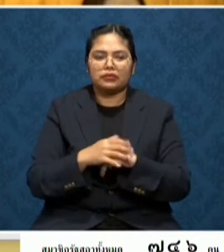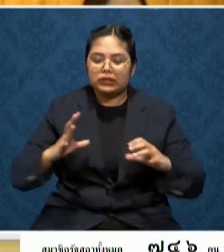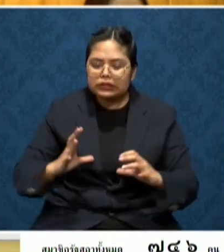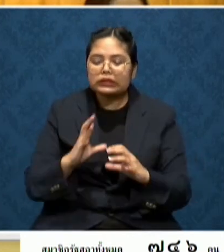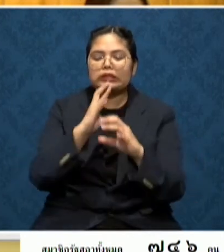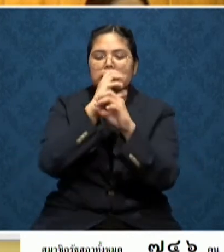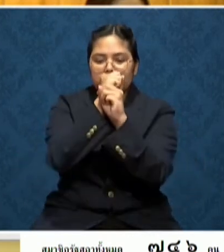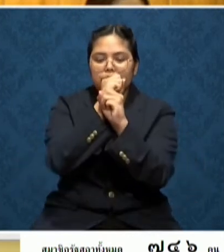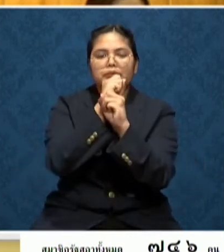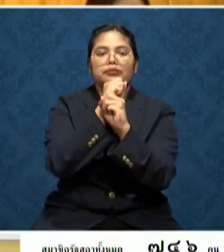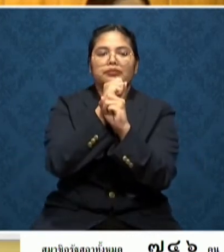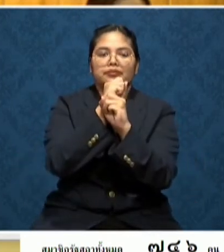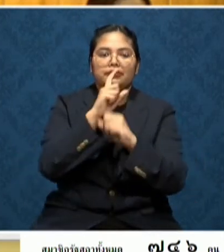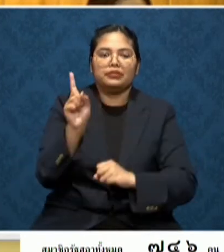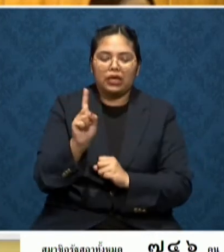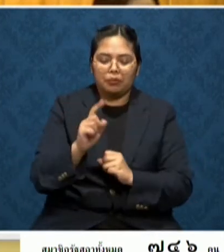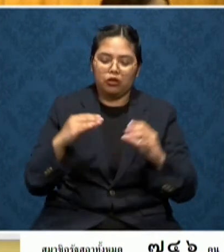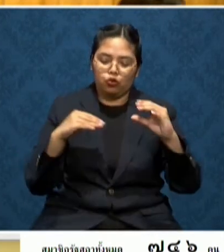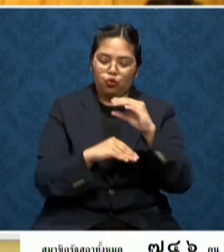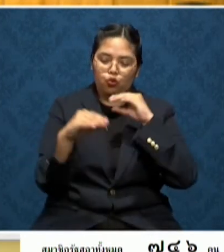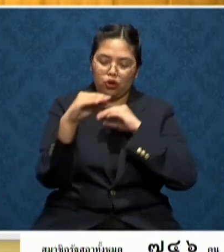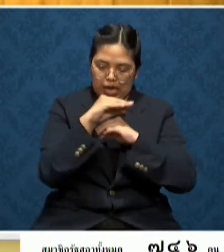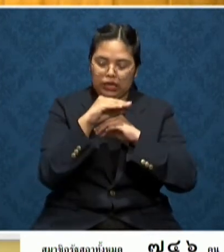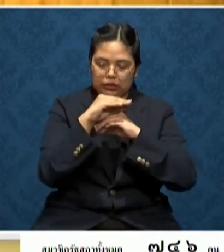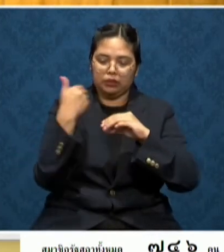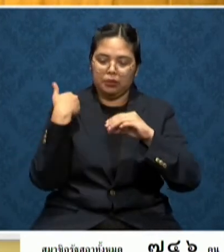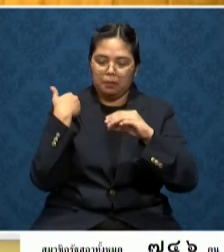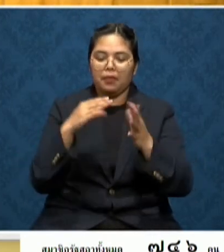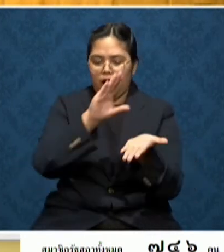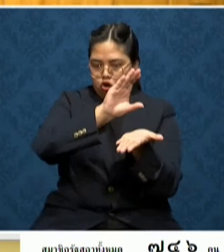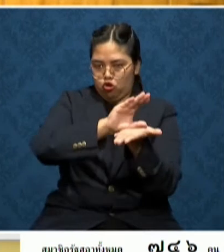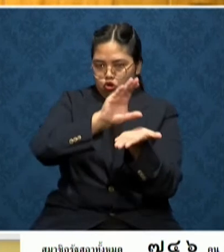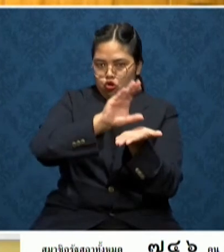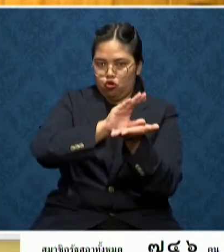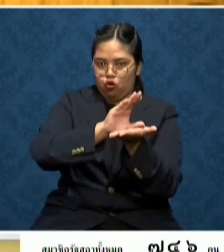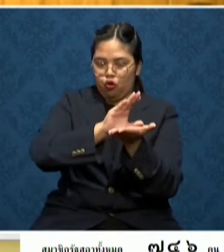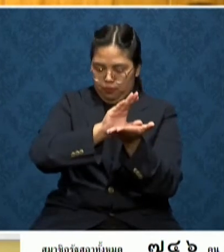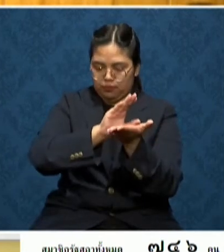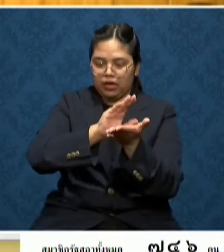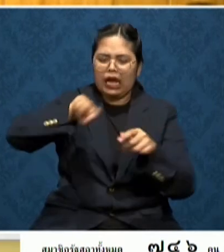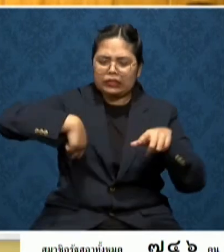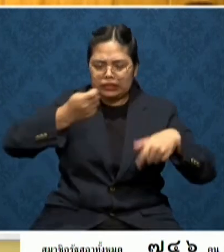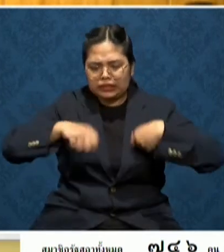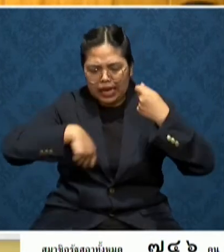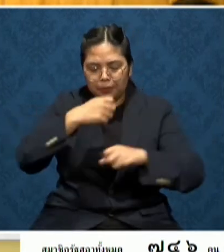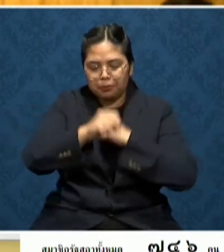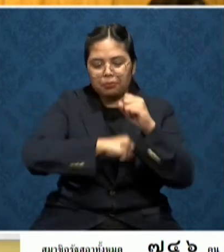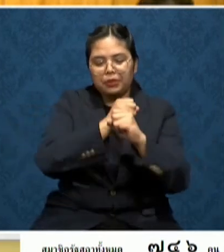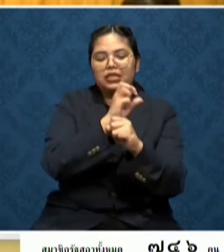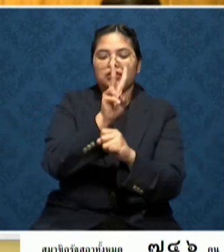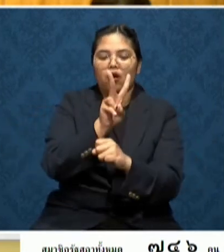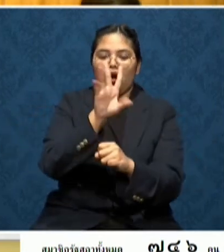มันจะเป็นโครงการที่อยู่ในงบประมาณและน่าจะเป็นงบประมาณรายจ่ายประจำปี 2567